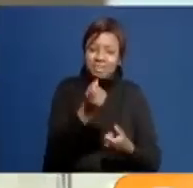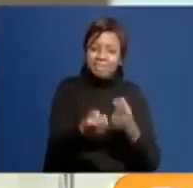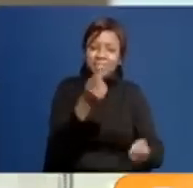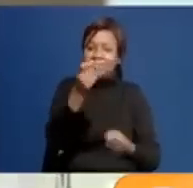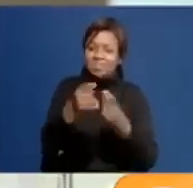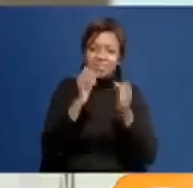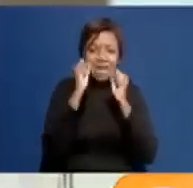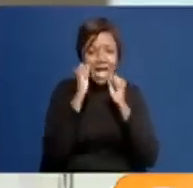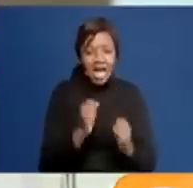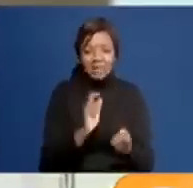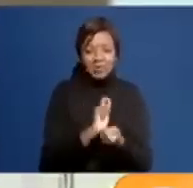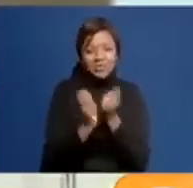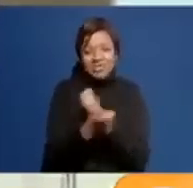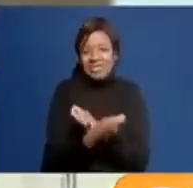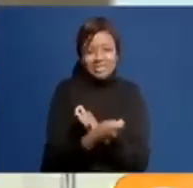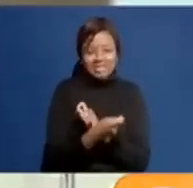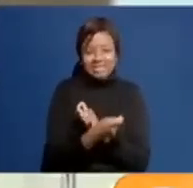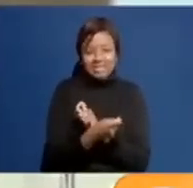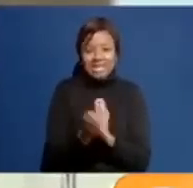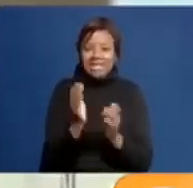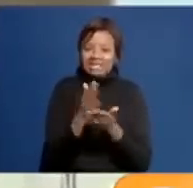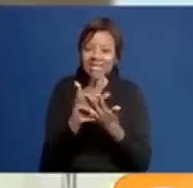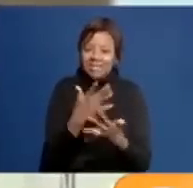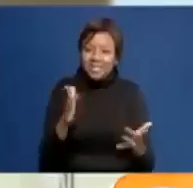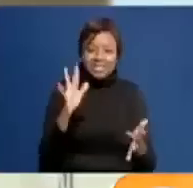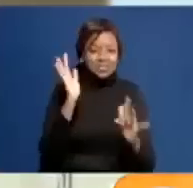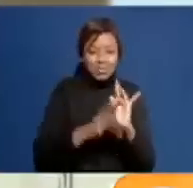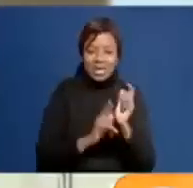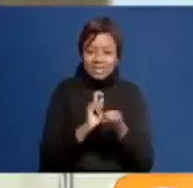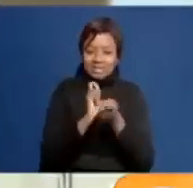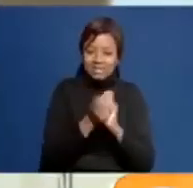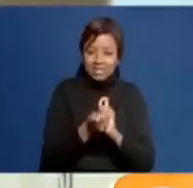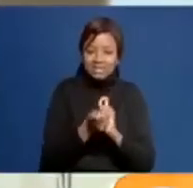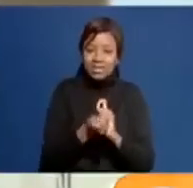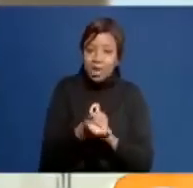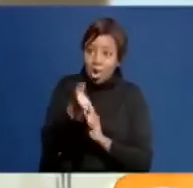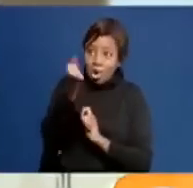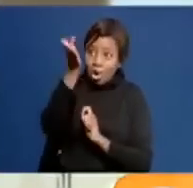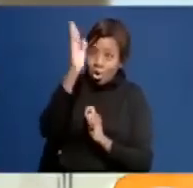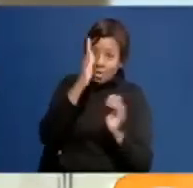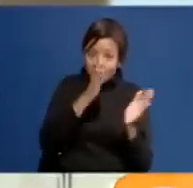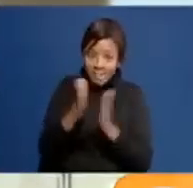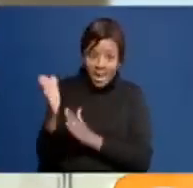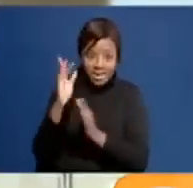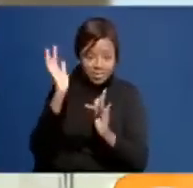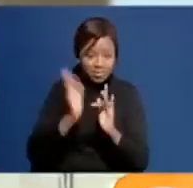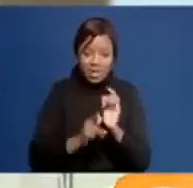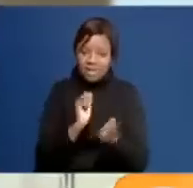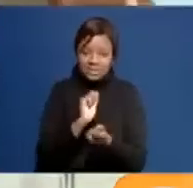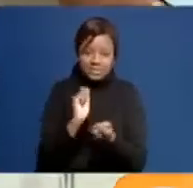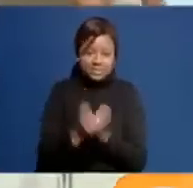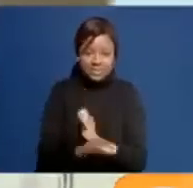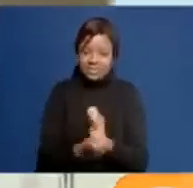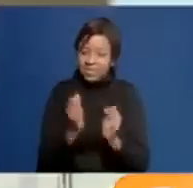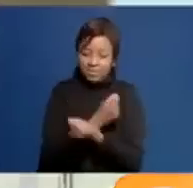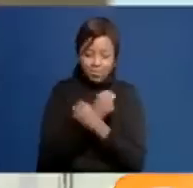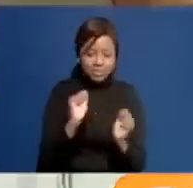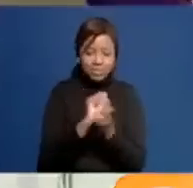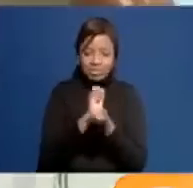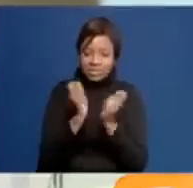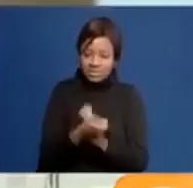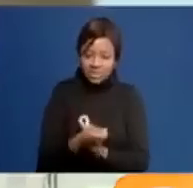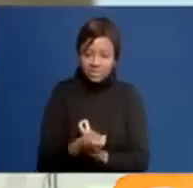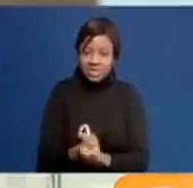Kuna mambo ingine ambayo huwezi kubadilisha, mambo ya Mungu. Mimi nataka kuambia nyinyi, na yakisha fanyika,